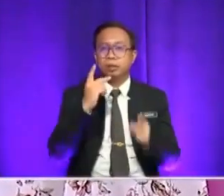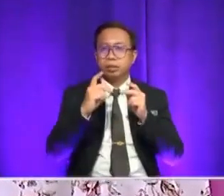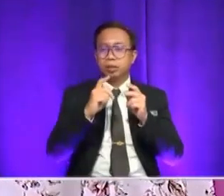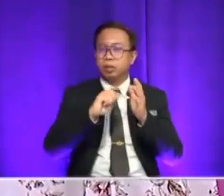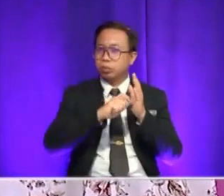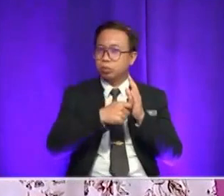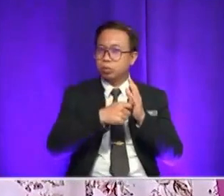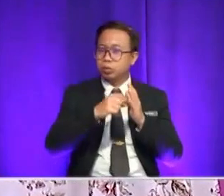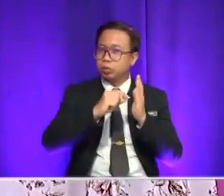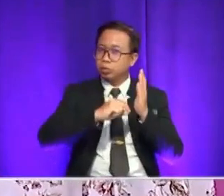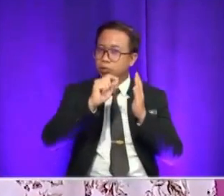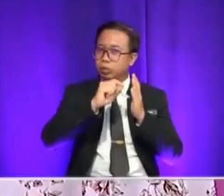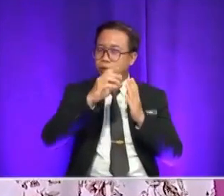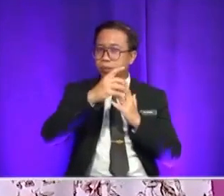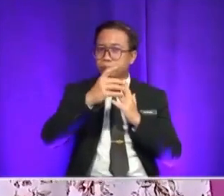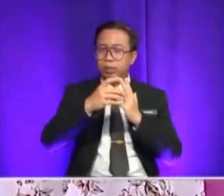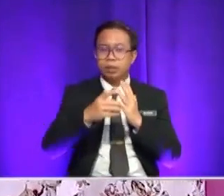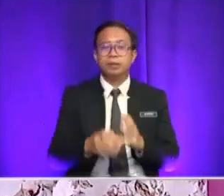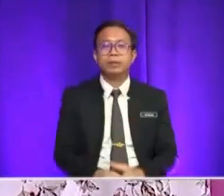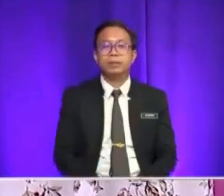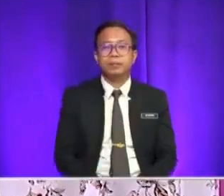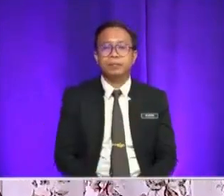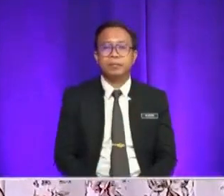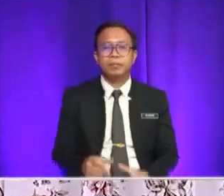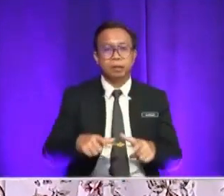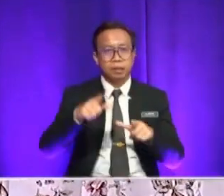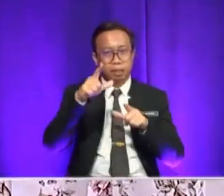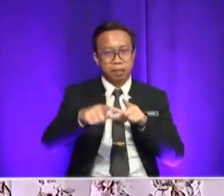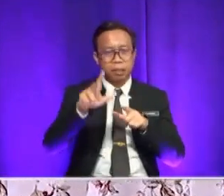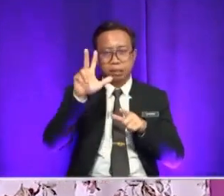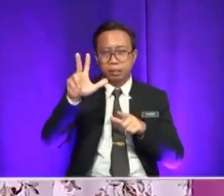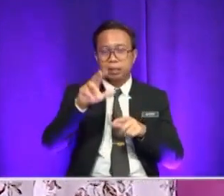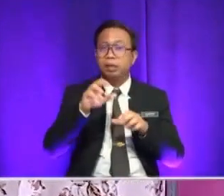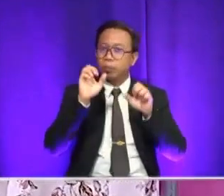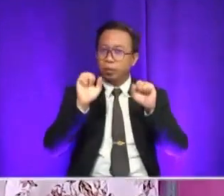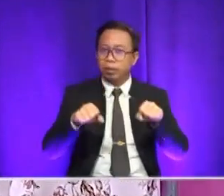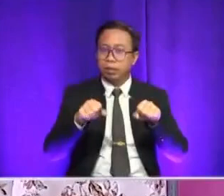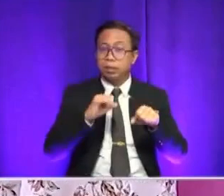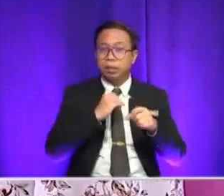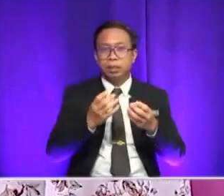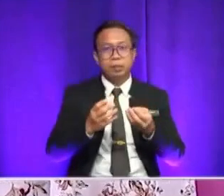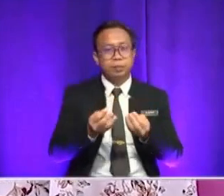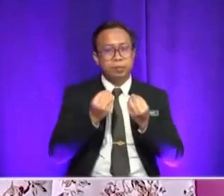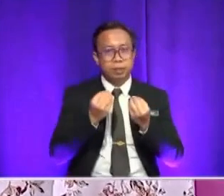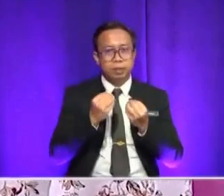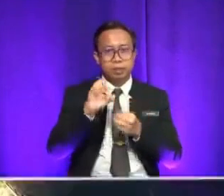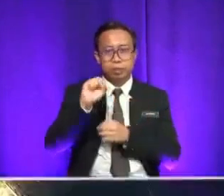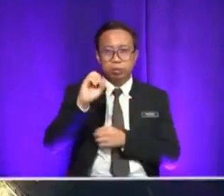switch pilihan kedudukan ohm. Okey. Langkah yang ketiga, boleh ke saya nak minta